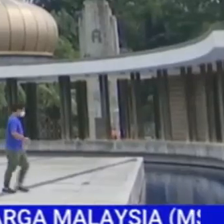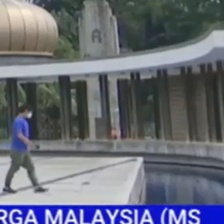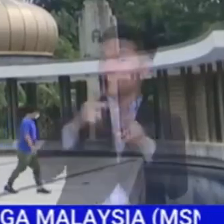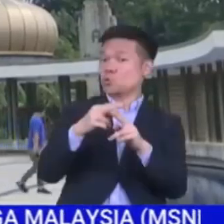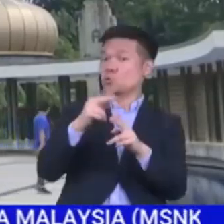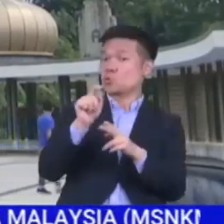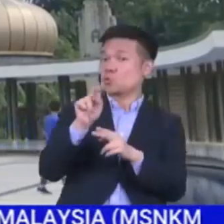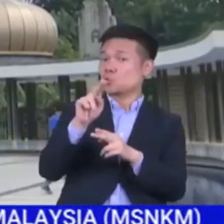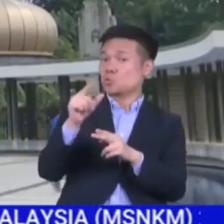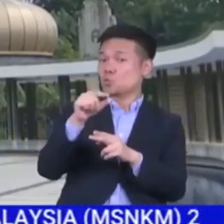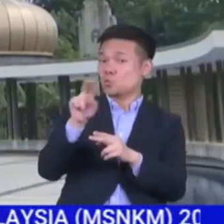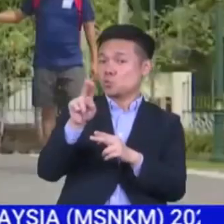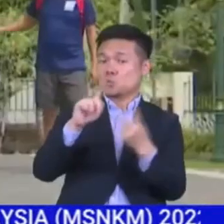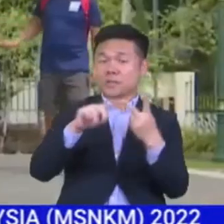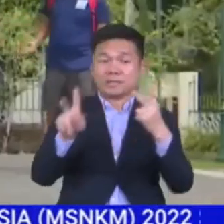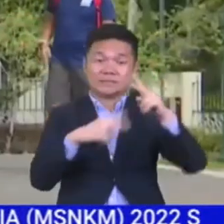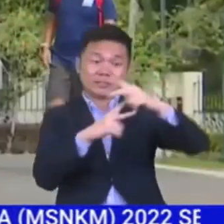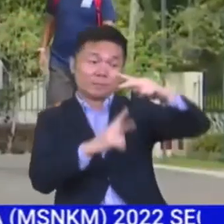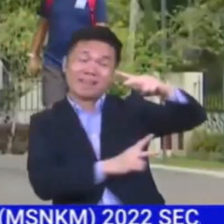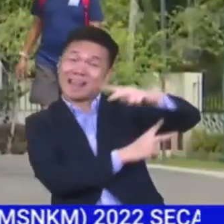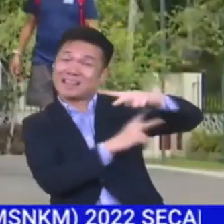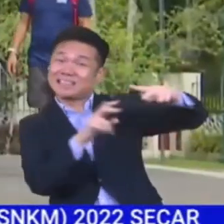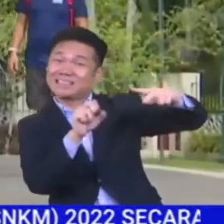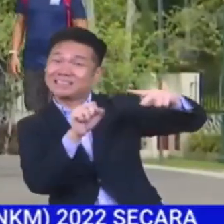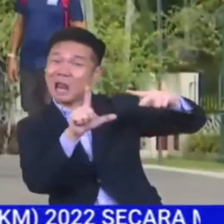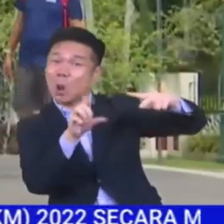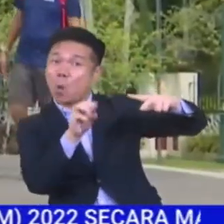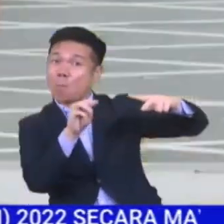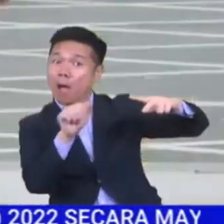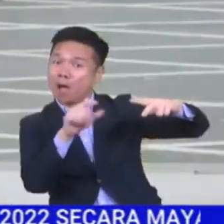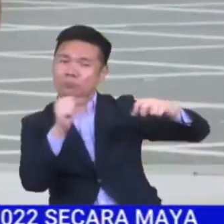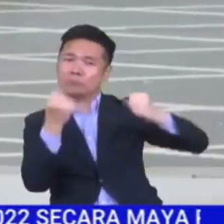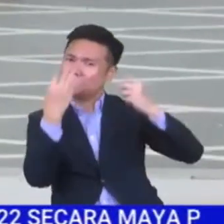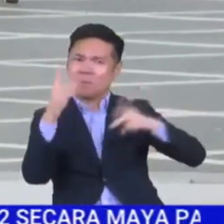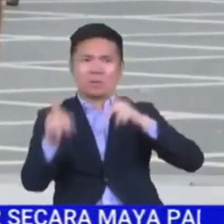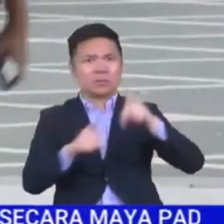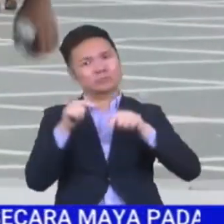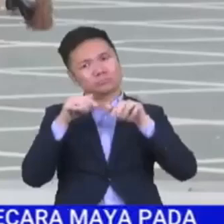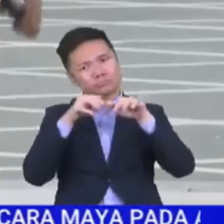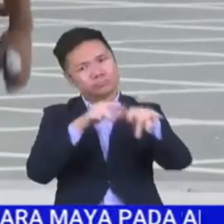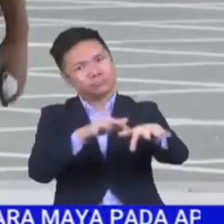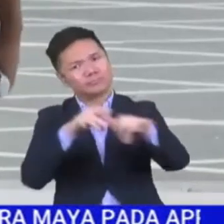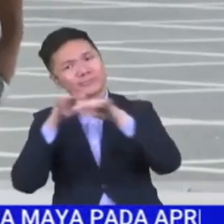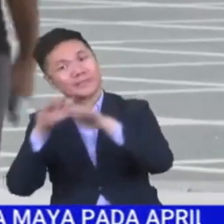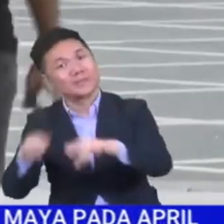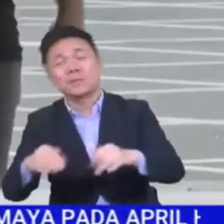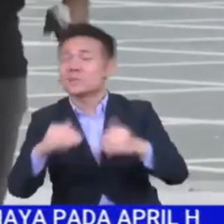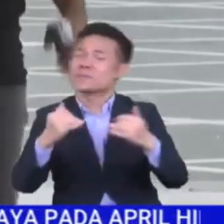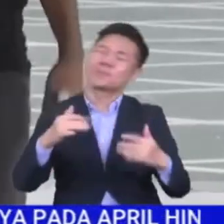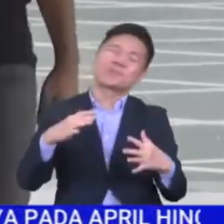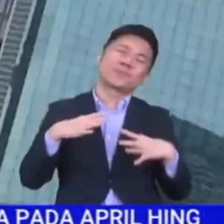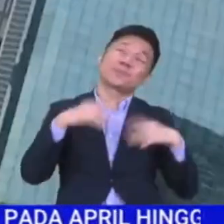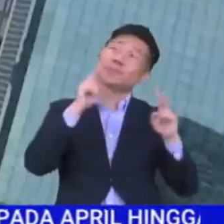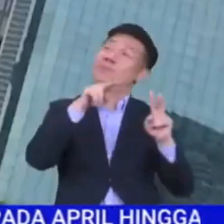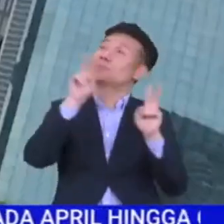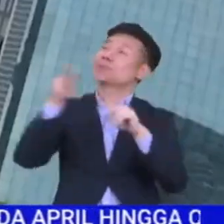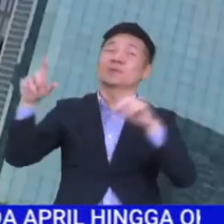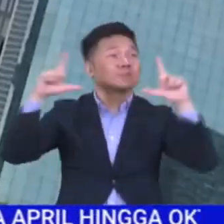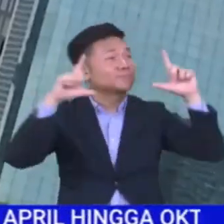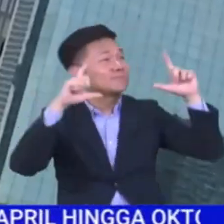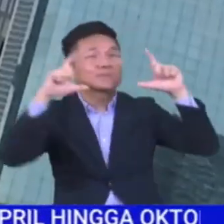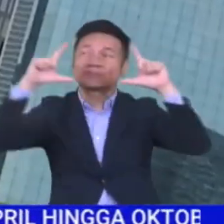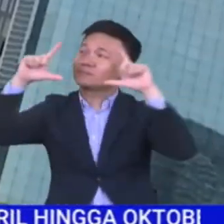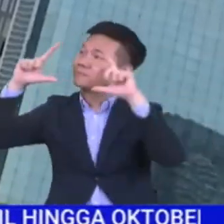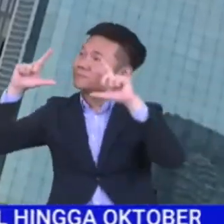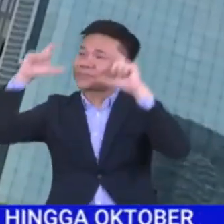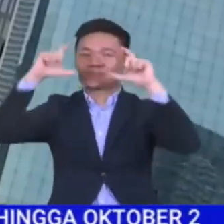Negara dan Jambatan Saloma menjadi tumpuan pelancong untuk bersiar-siar dan bergambar. Bercuti bersama